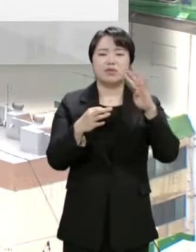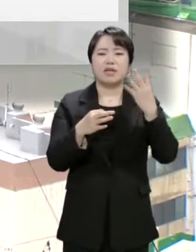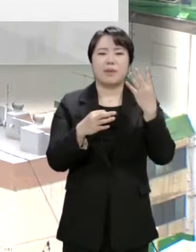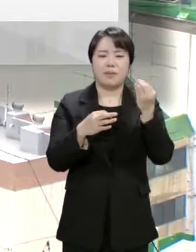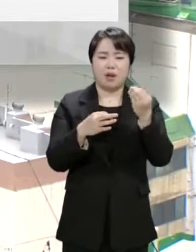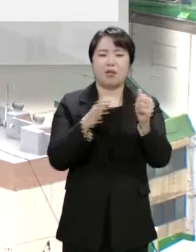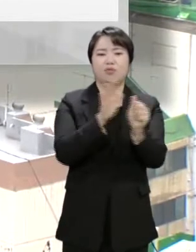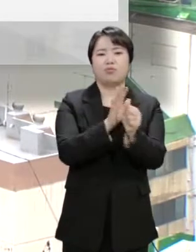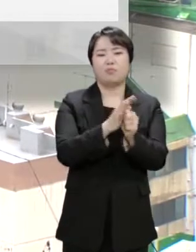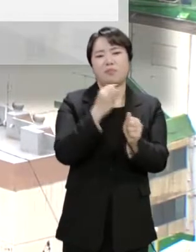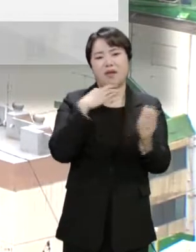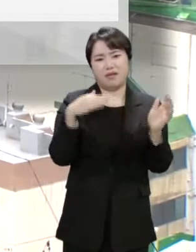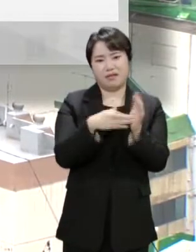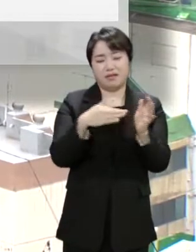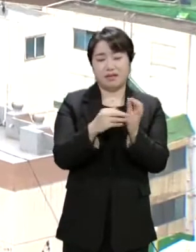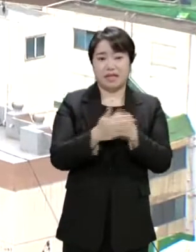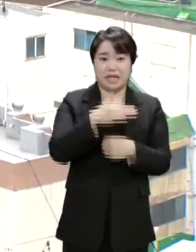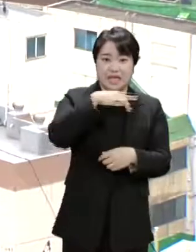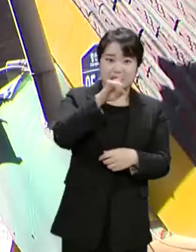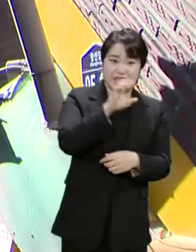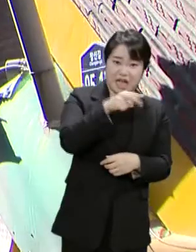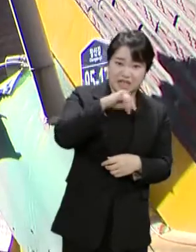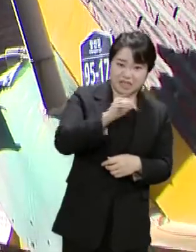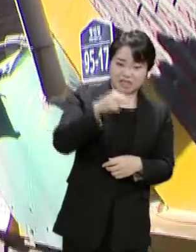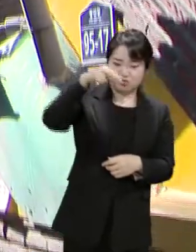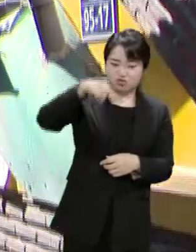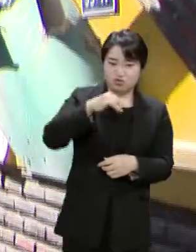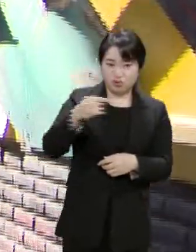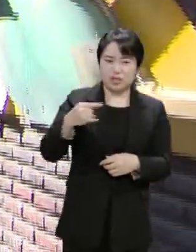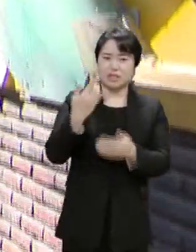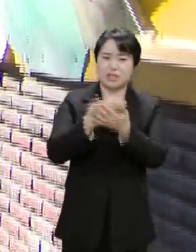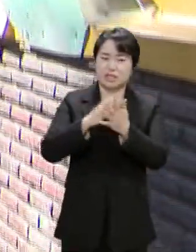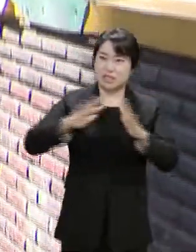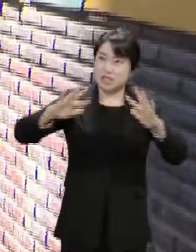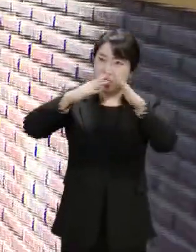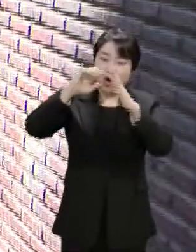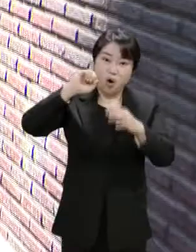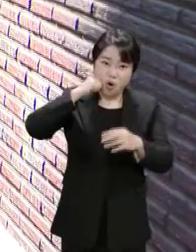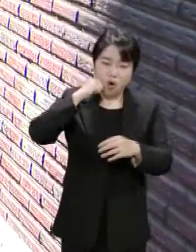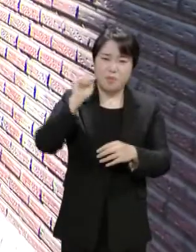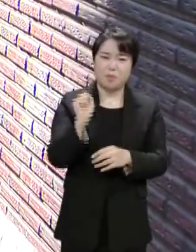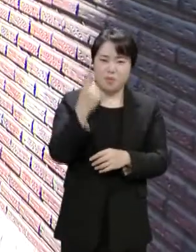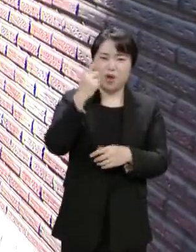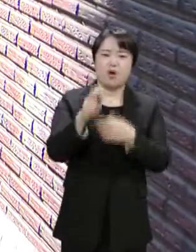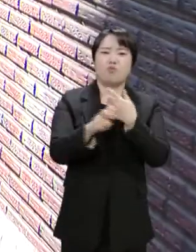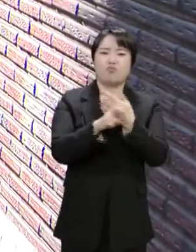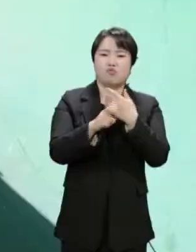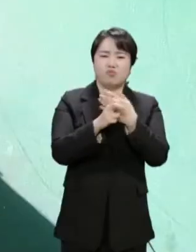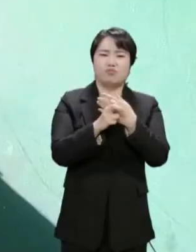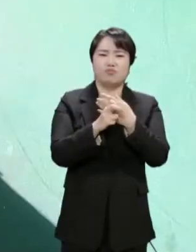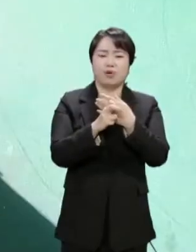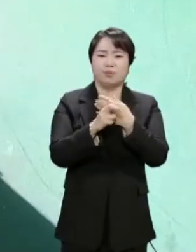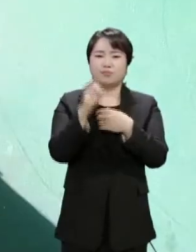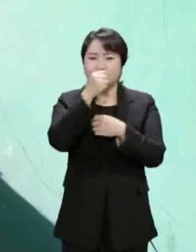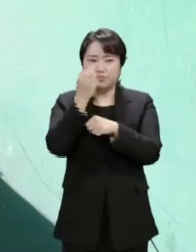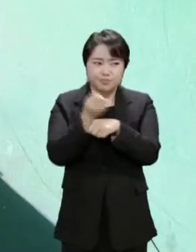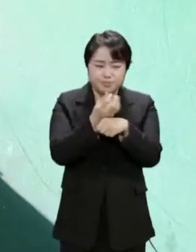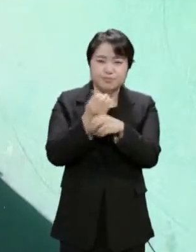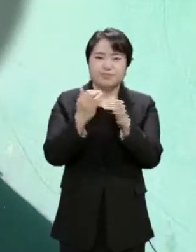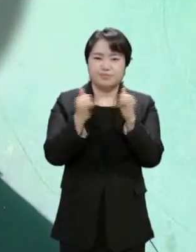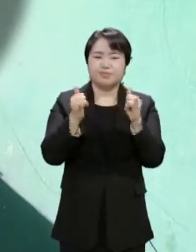불과합니다. 창신 숭인동 대부분의 주택은 개발이 어렵다 보니 오랜 기간 불법 중개측이 자연스레 이어져